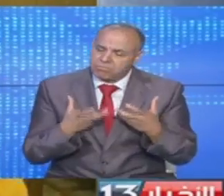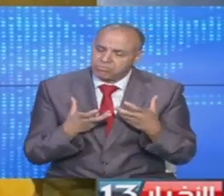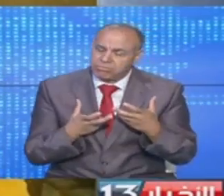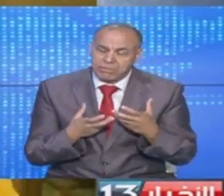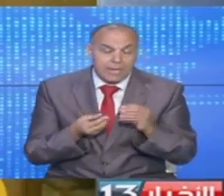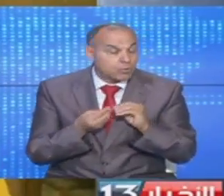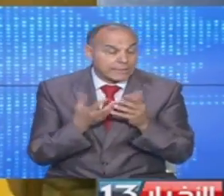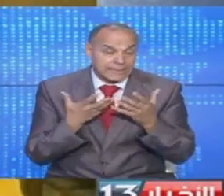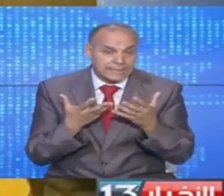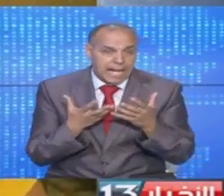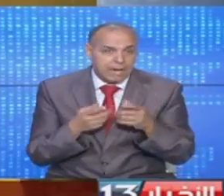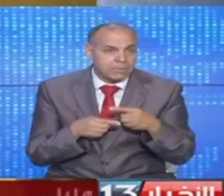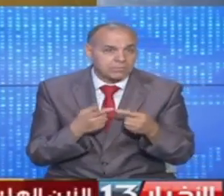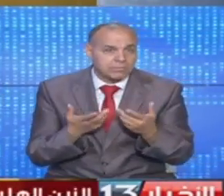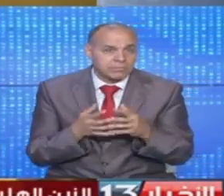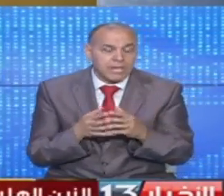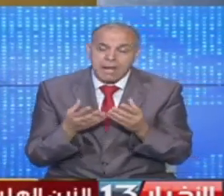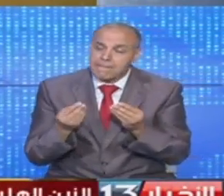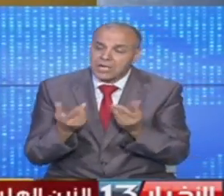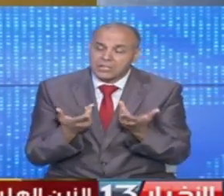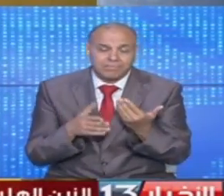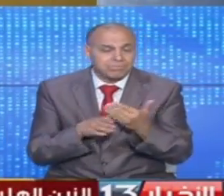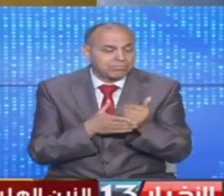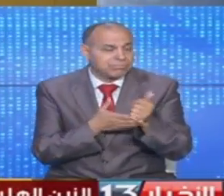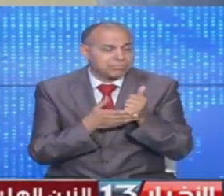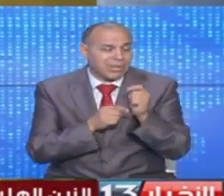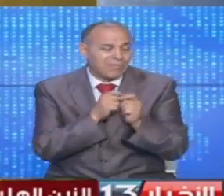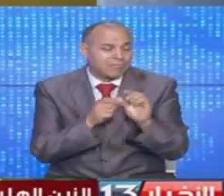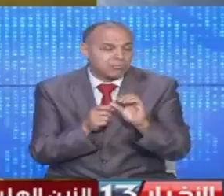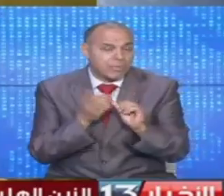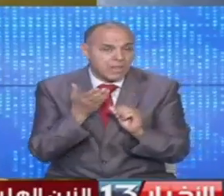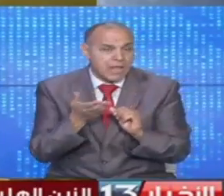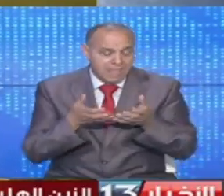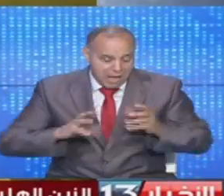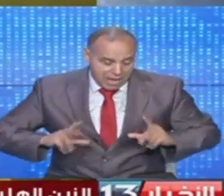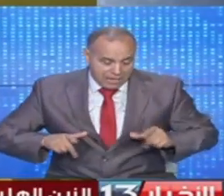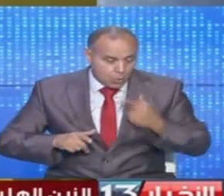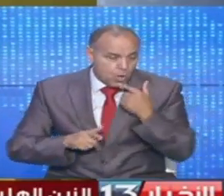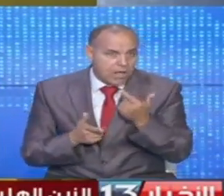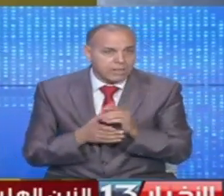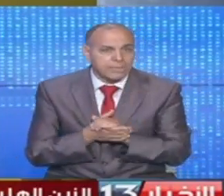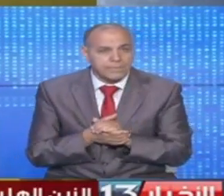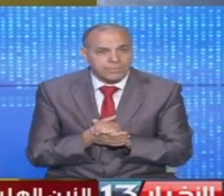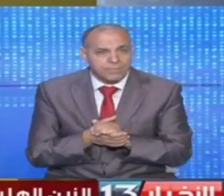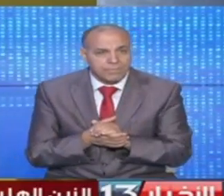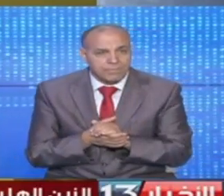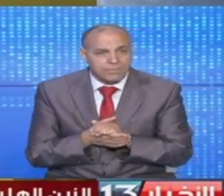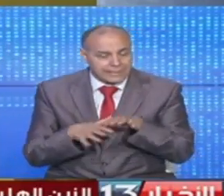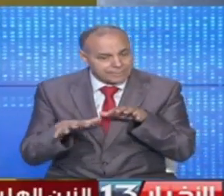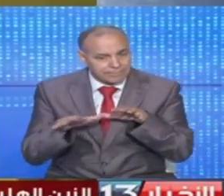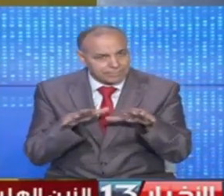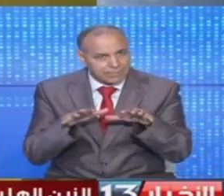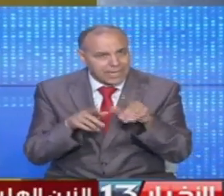للتدخلات المستمرة، مش تدخلات ظرفية الحق. بالنسبة للكراسي هذوما الحق احنا معناها قمنا